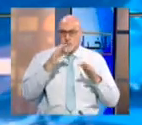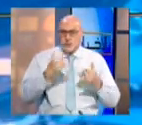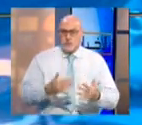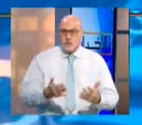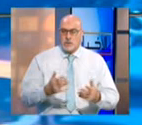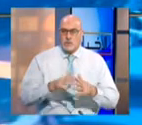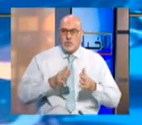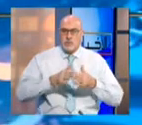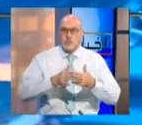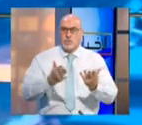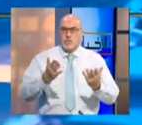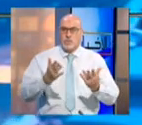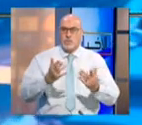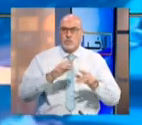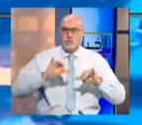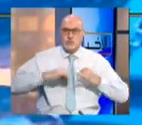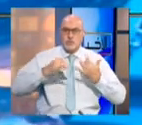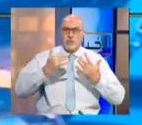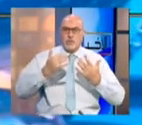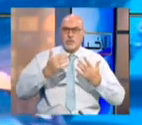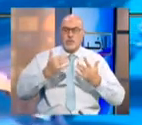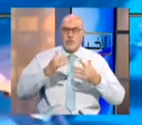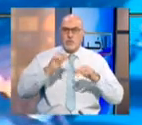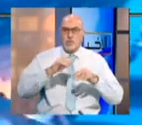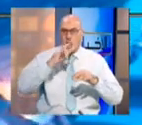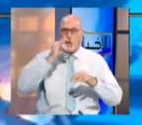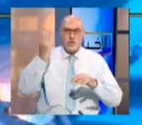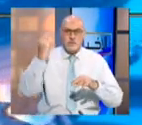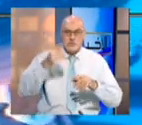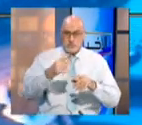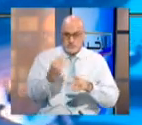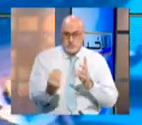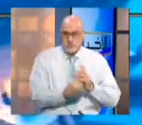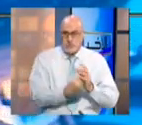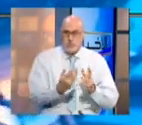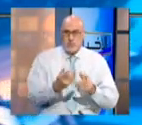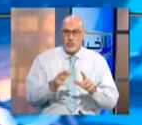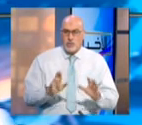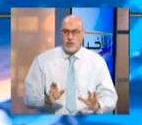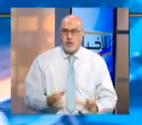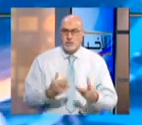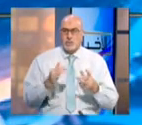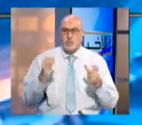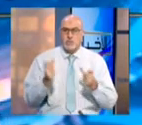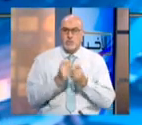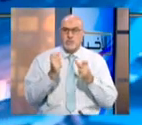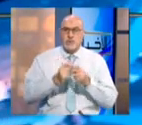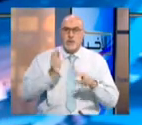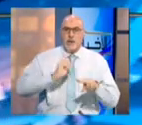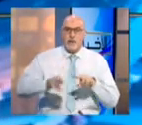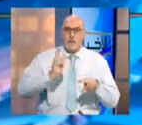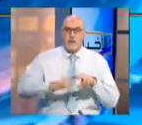المتخصصة في البحرية، ولا سيما الشباب المؤهل والقدماء في هذا المجال، لاستحداث شركات في مجال إصلاح